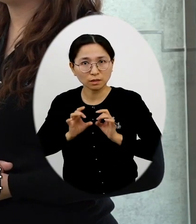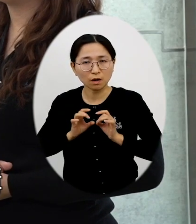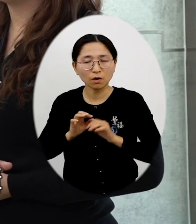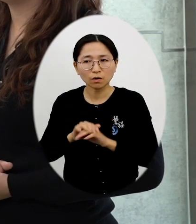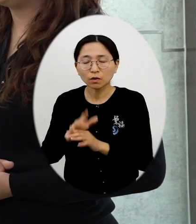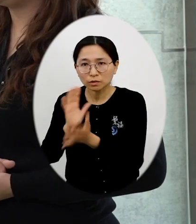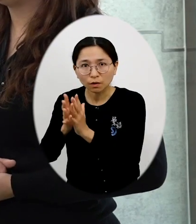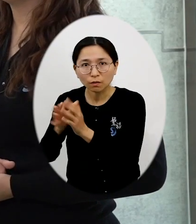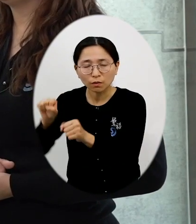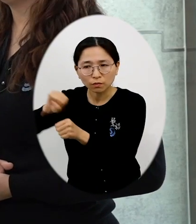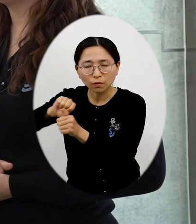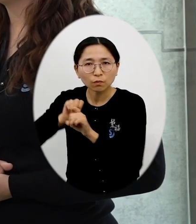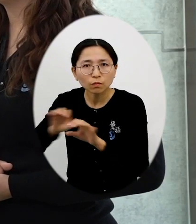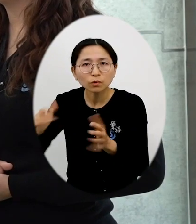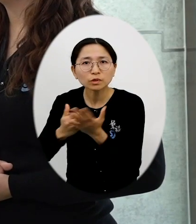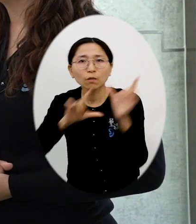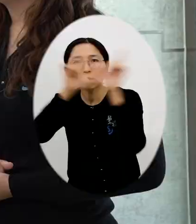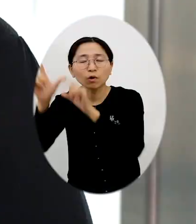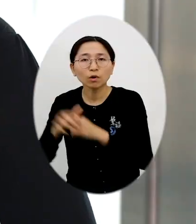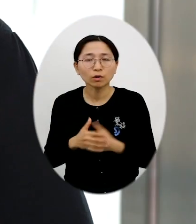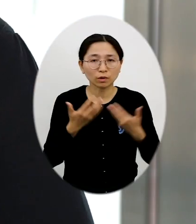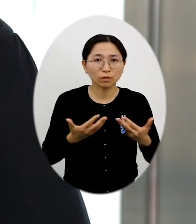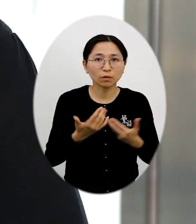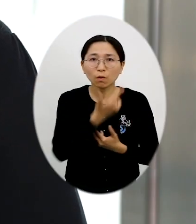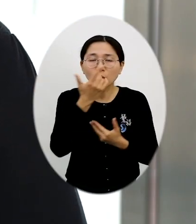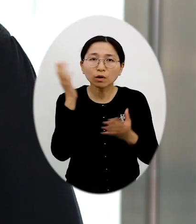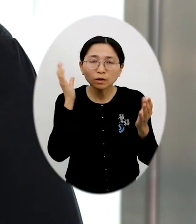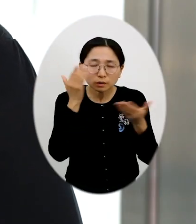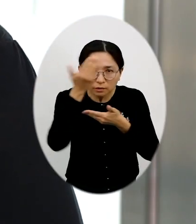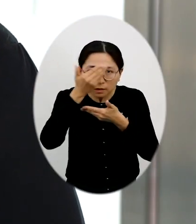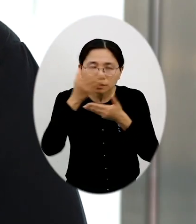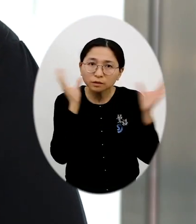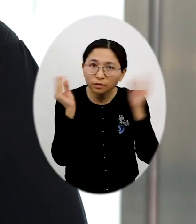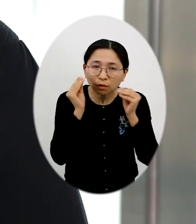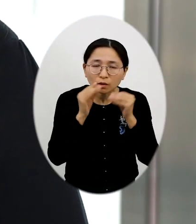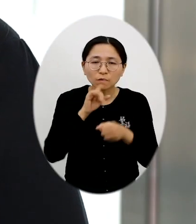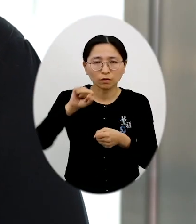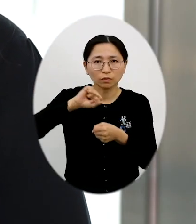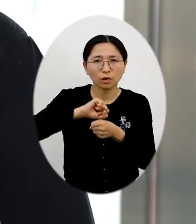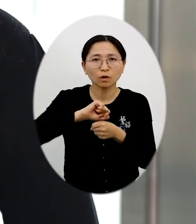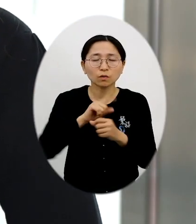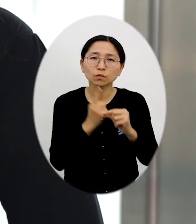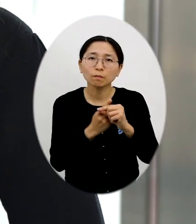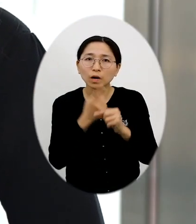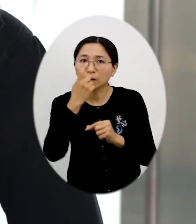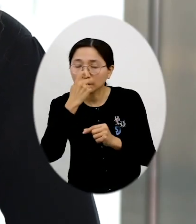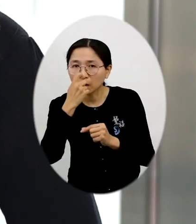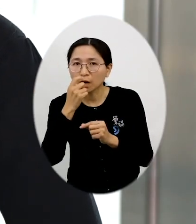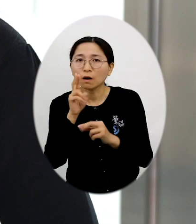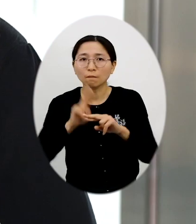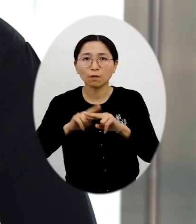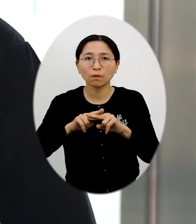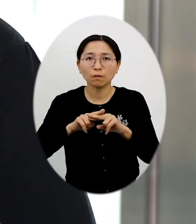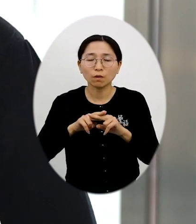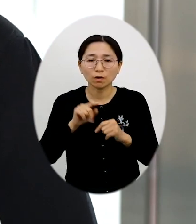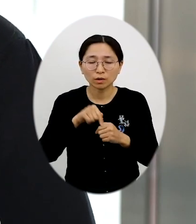型機構，將手語可以真正融入生活咯。其實現在很多的電視節目或者資訊都已經加入了廣東話、英文